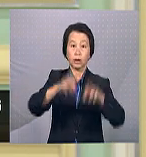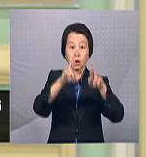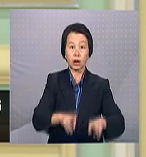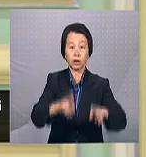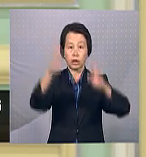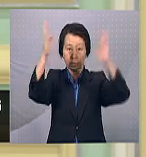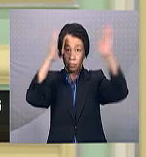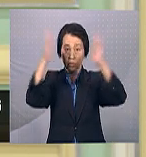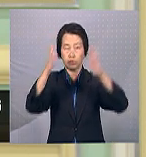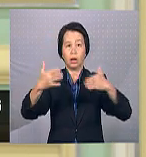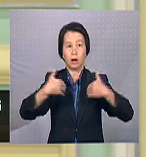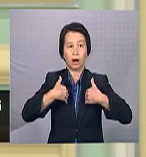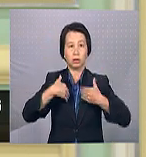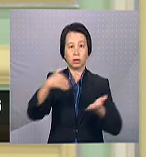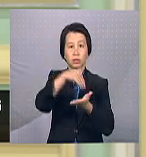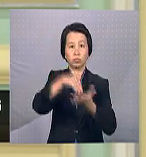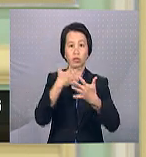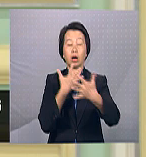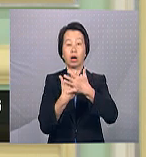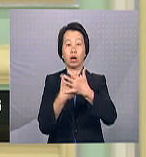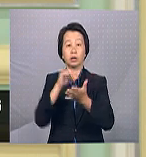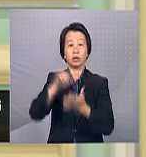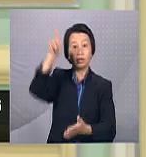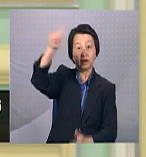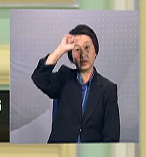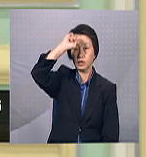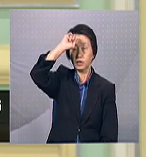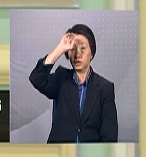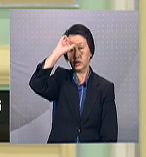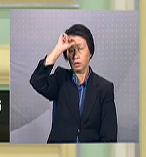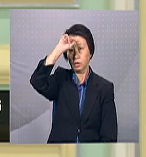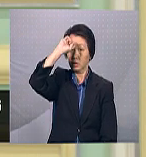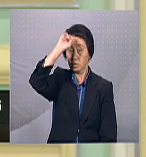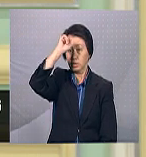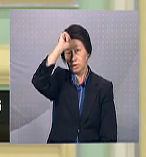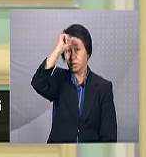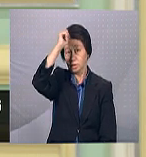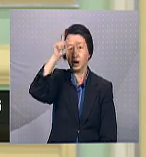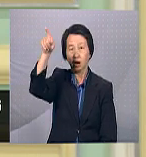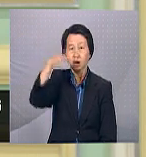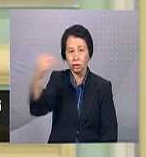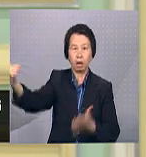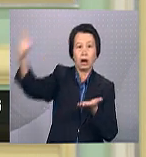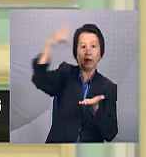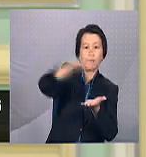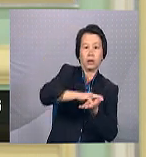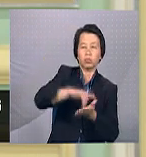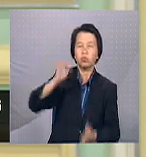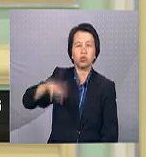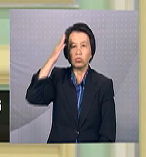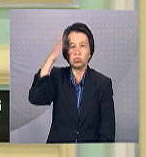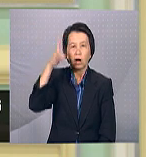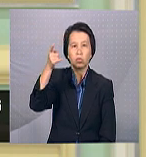berkaitan dengan rakyat kita yang berada di pusat kuarantin di India. yang ingin pulang tetapi belum pasti kepulangan mereka